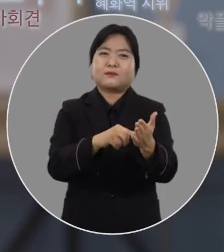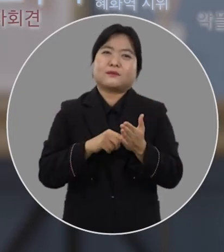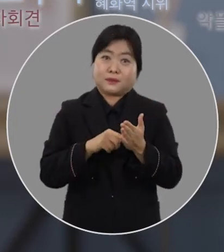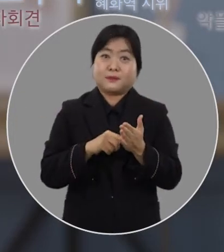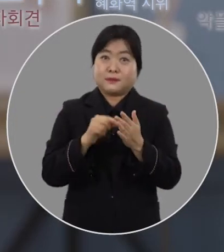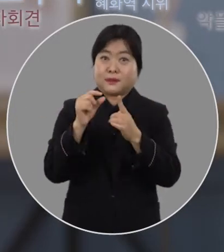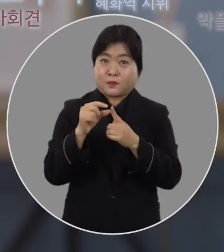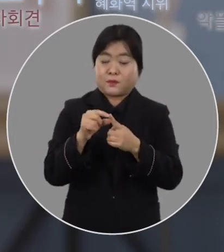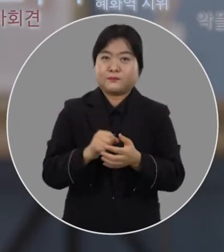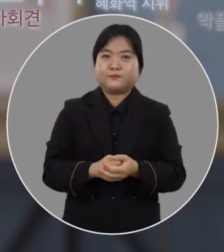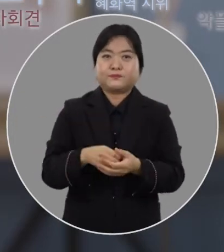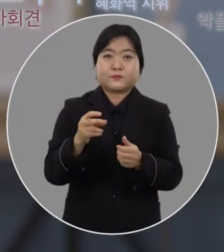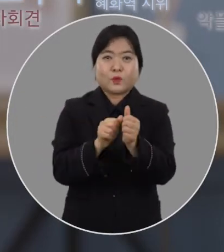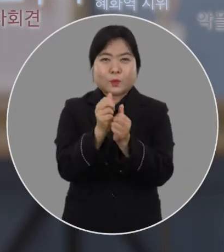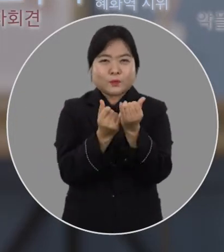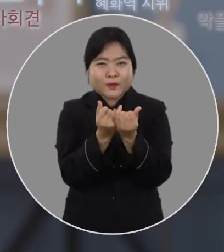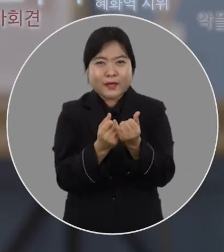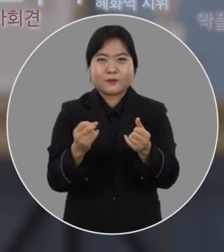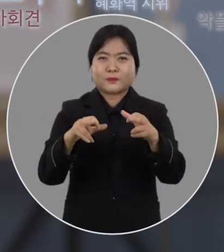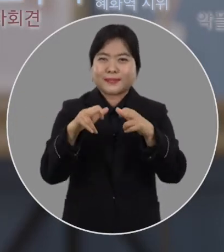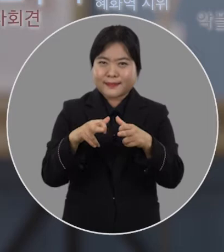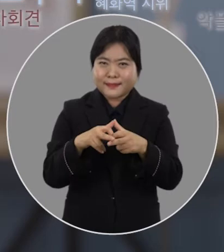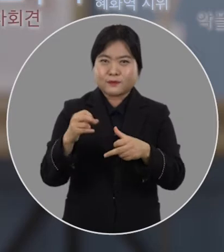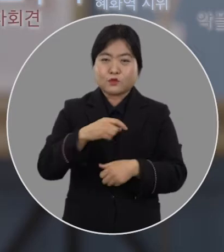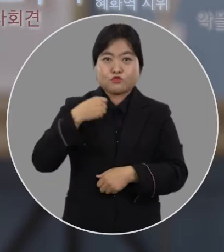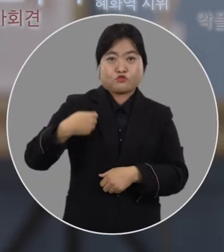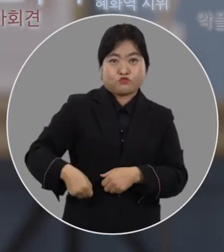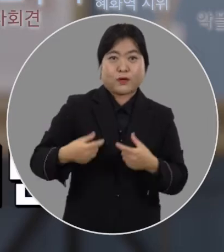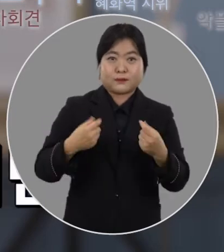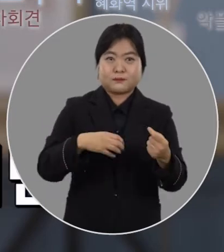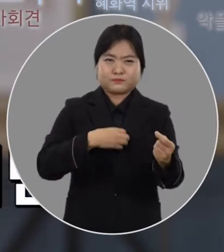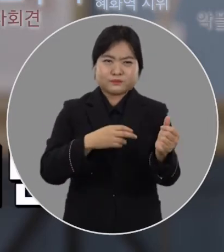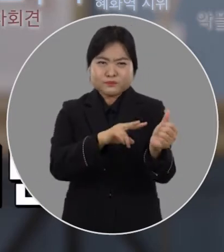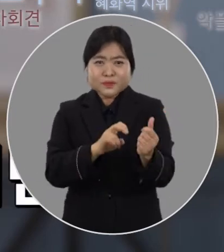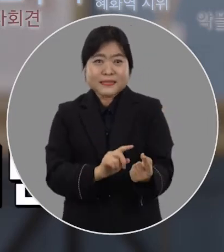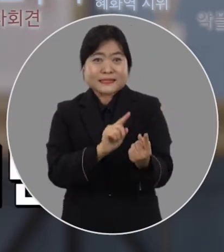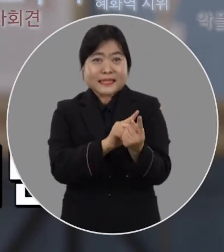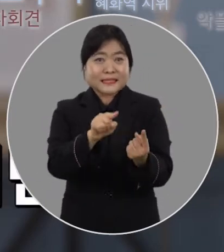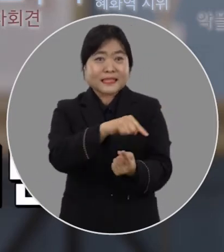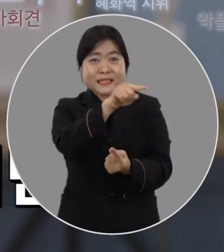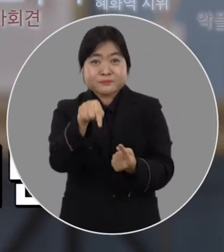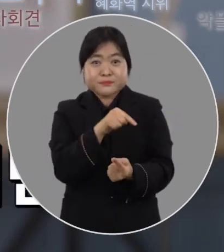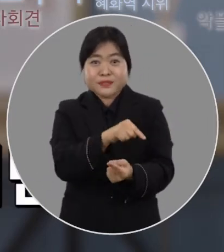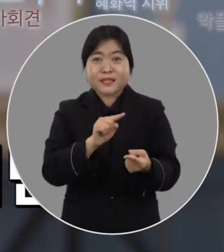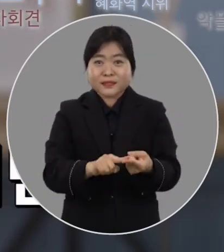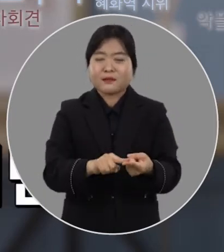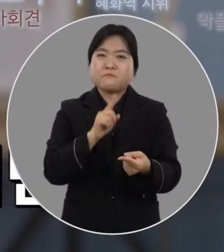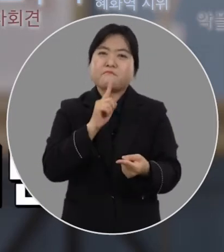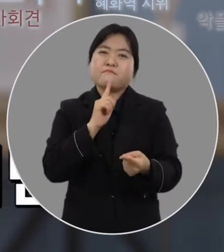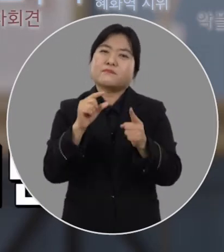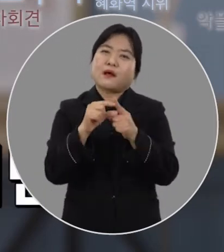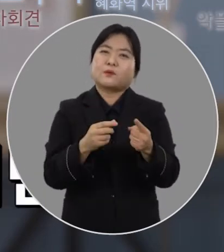함께 언급이 되었고요. 동성애, 장애인, 중국과 같은 혐오의 대상이 되었던 집단 관련